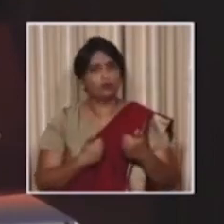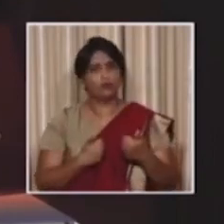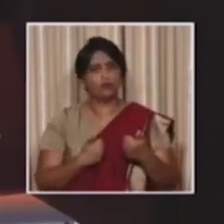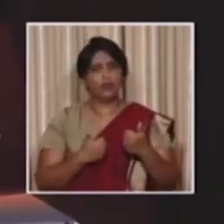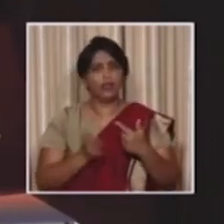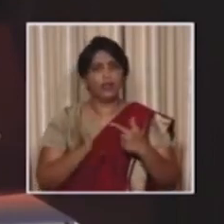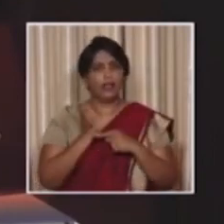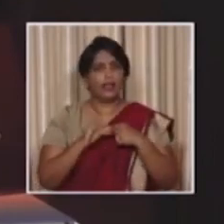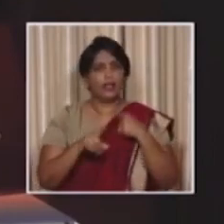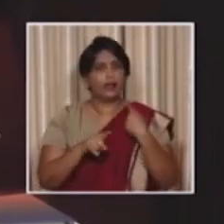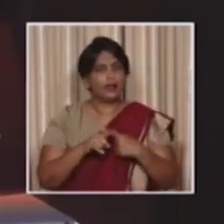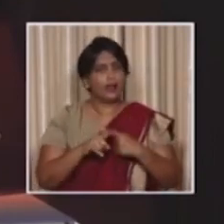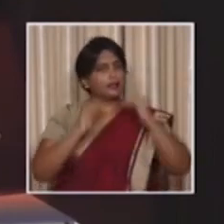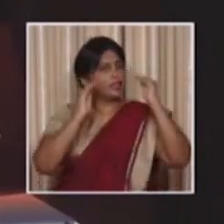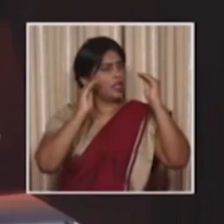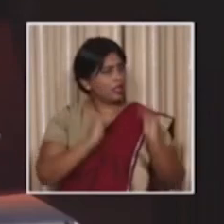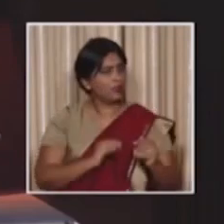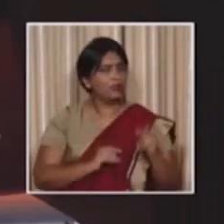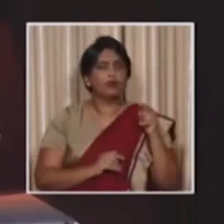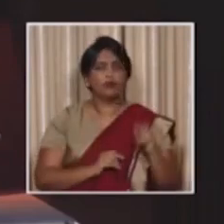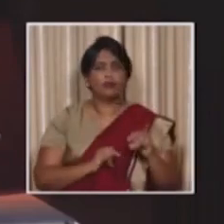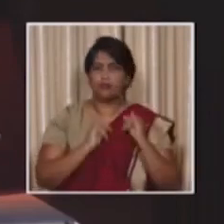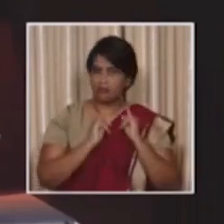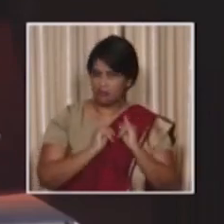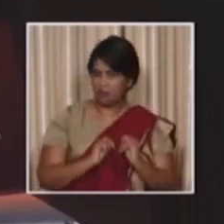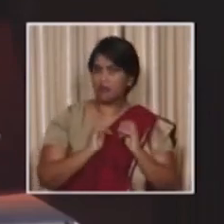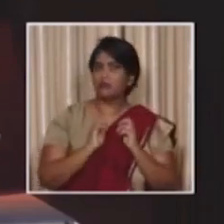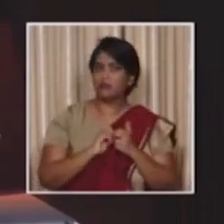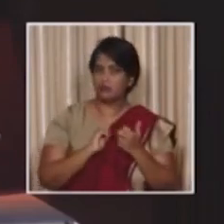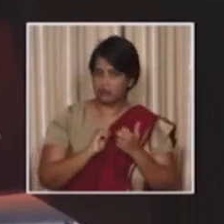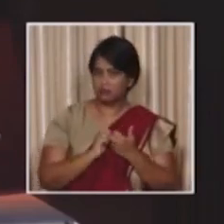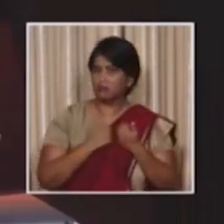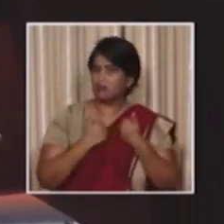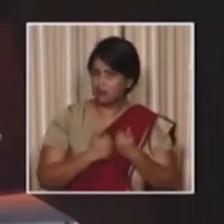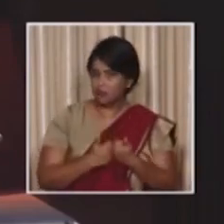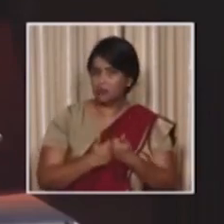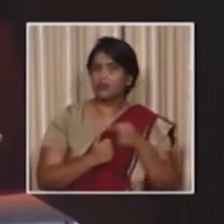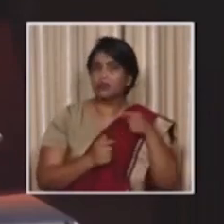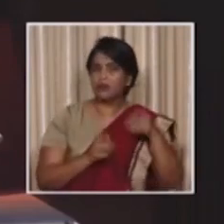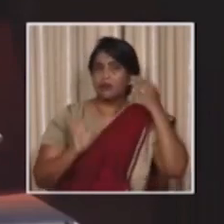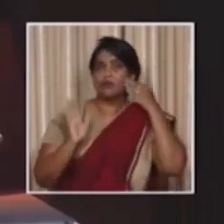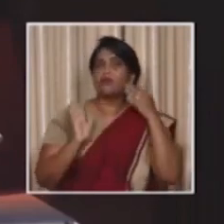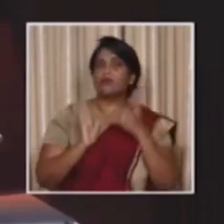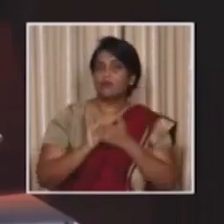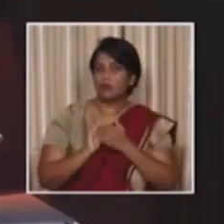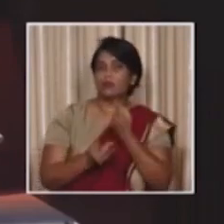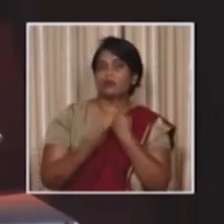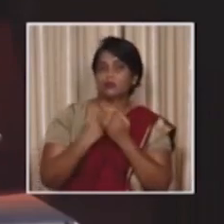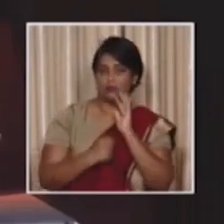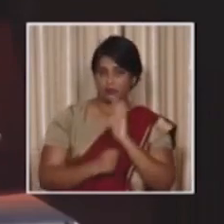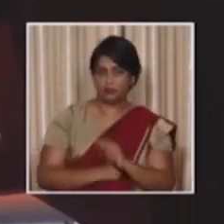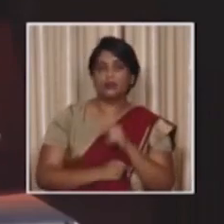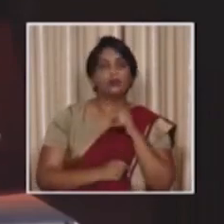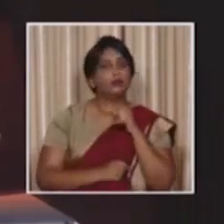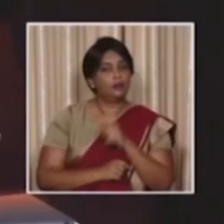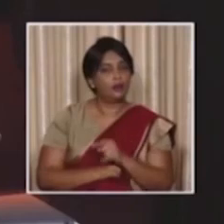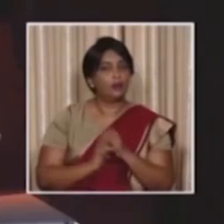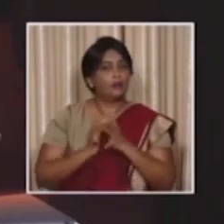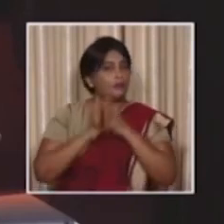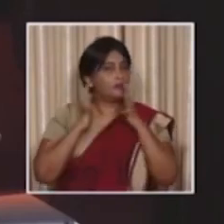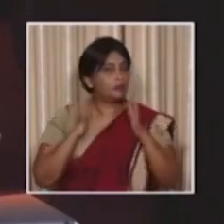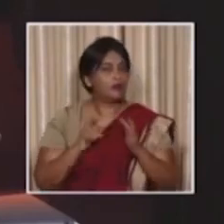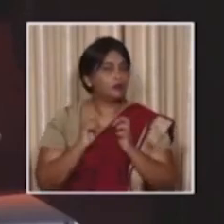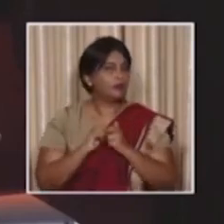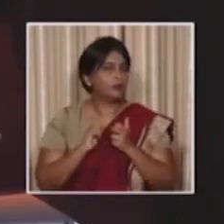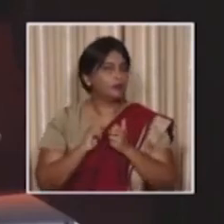இதுபோன்ற கணக்கெடுப்பை மேற்கொள்கின்றமை சிக்கலை தோற்றுவிக்கும் விடயமாகும். இதனால் சீனி, பருப்பு, மிளகாய், கீரி, சம்பா, சம்பா போன்றவற்றின் விலை எவ்வாறு